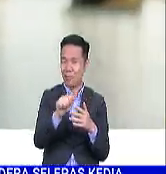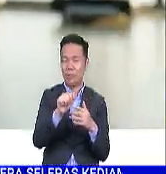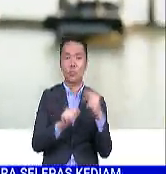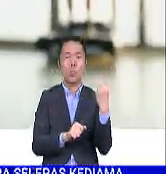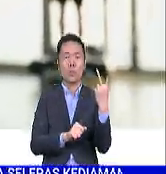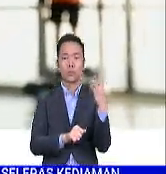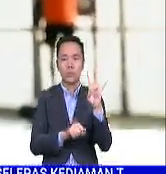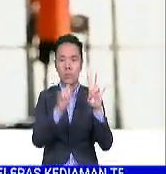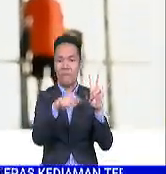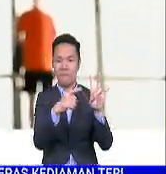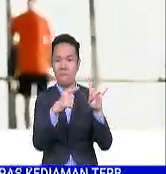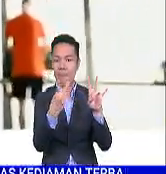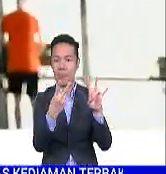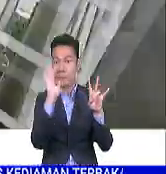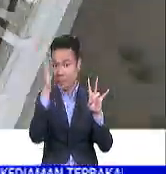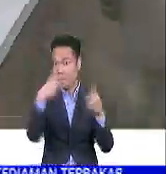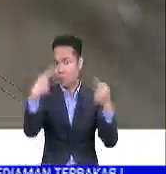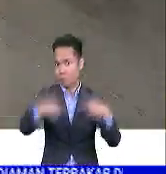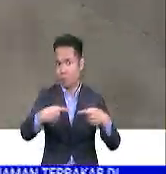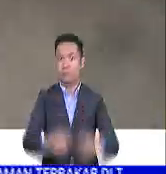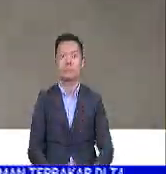27 Februari ini.